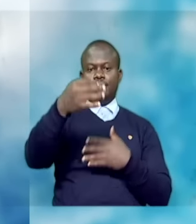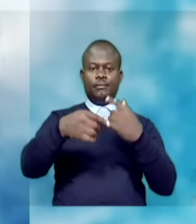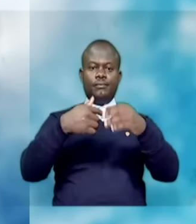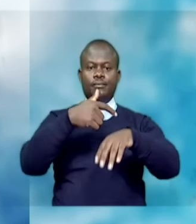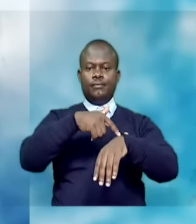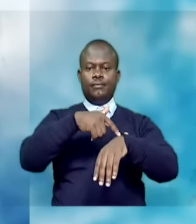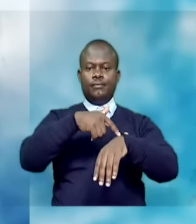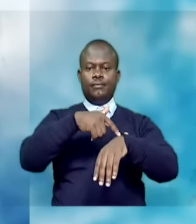ibihe byiza.